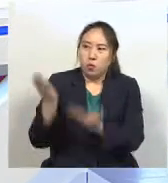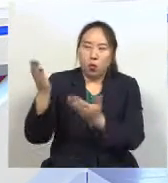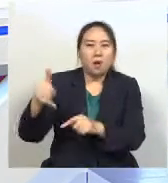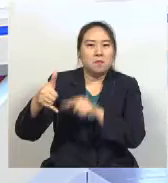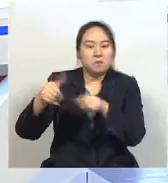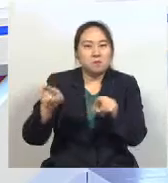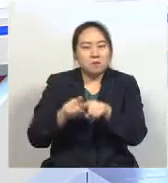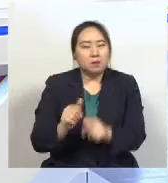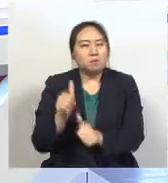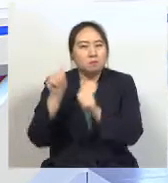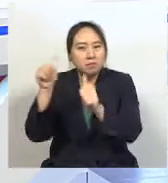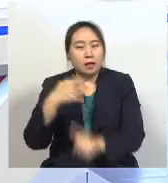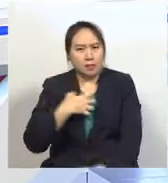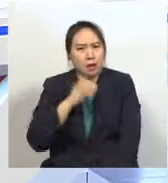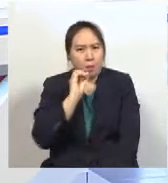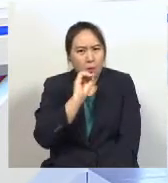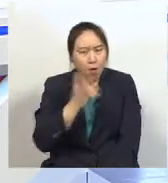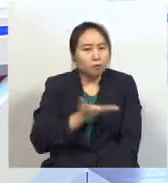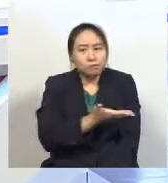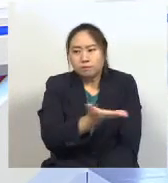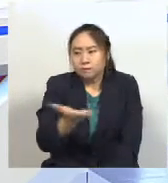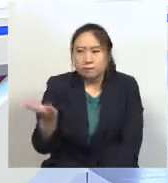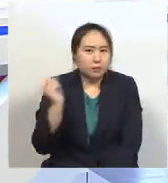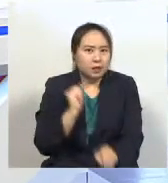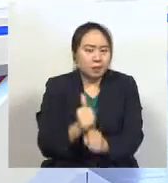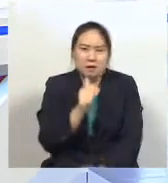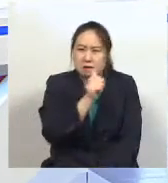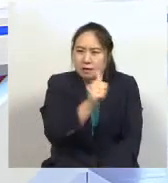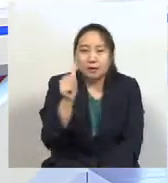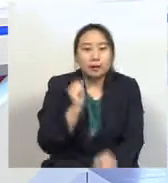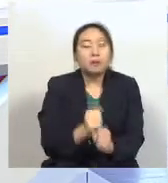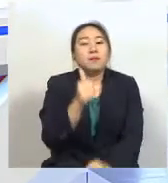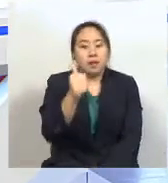เป็นฮีโร่แต่อยากจะบอกคุณผู้ชมว่าทุกคนสามารถเป็นฮีโร่ได้นะคะช่วงนี้